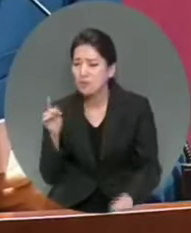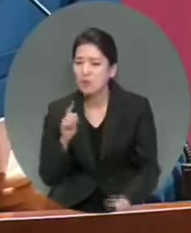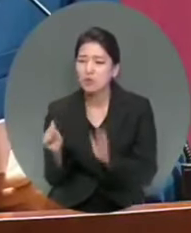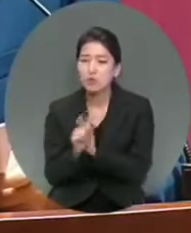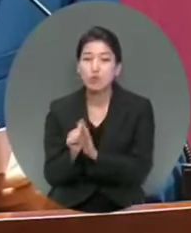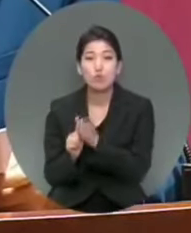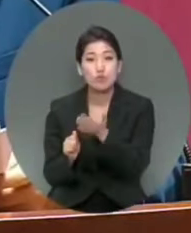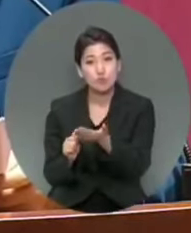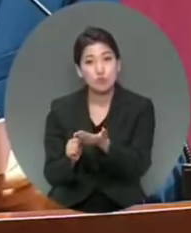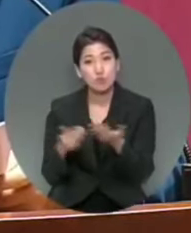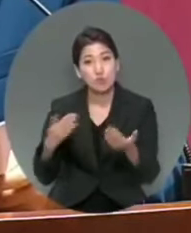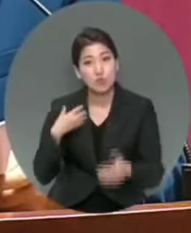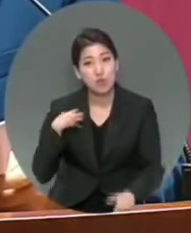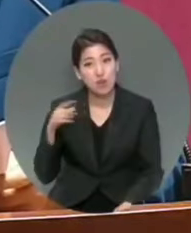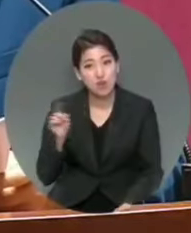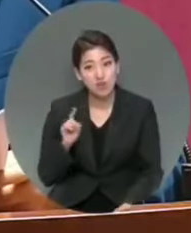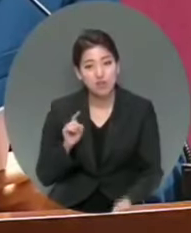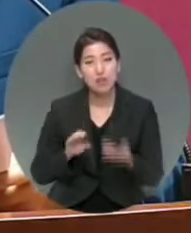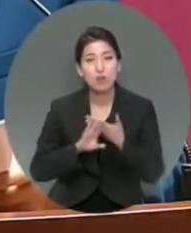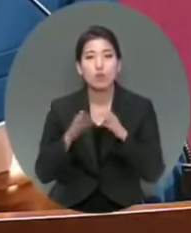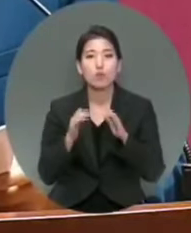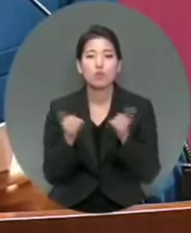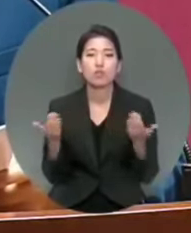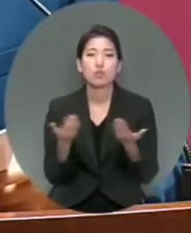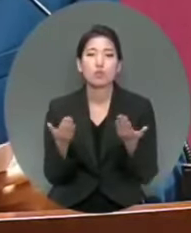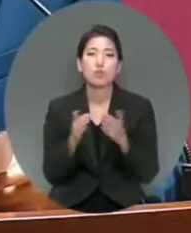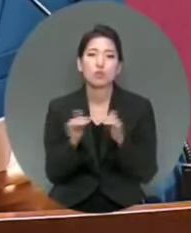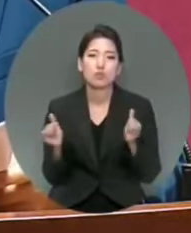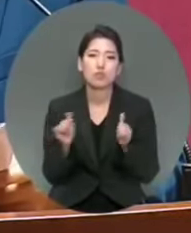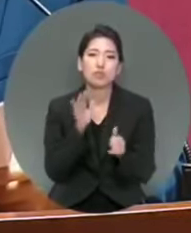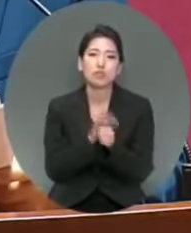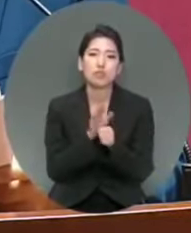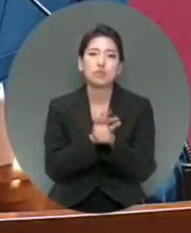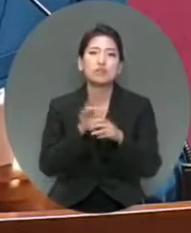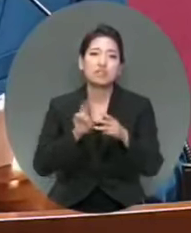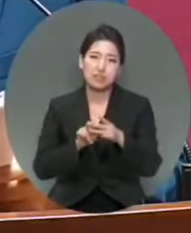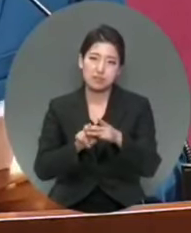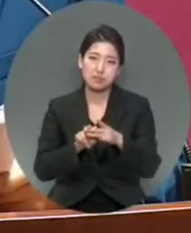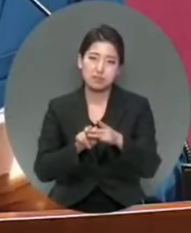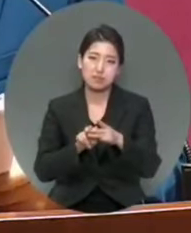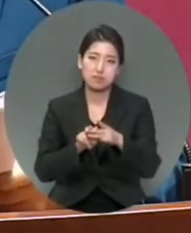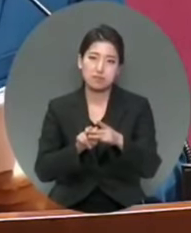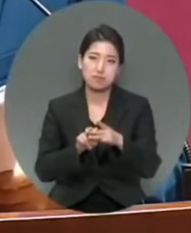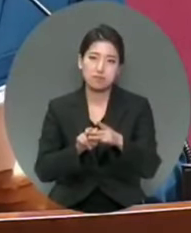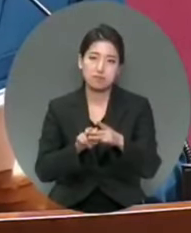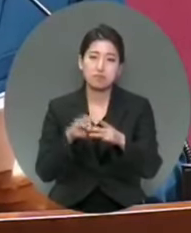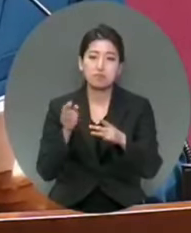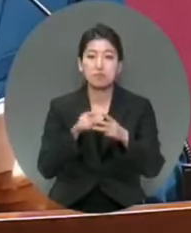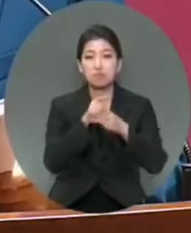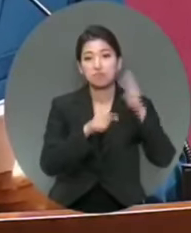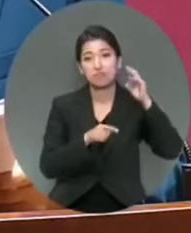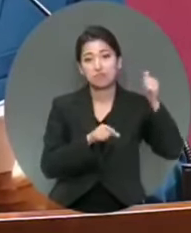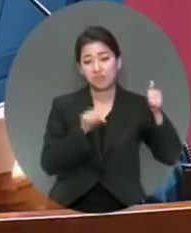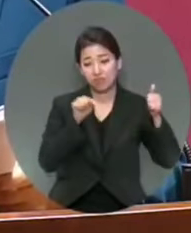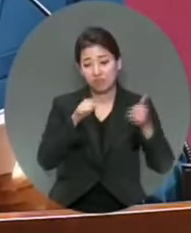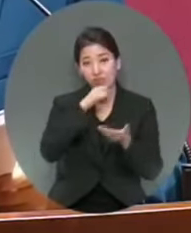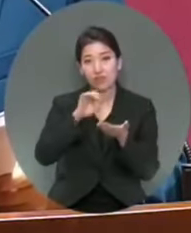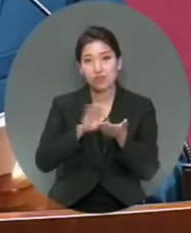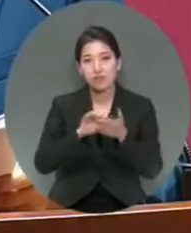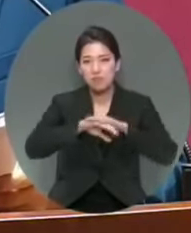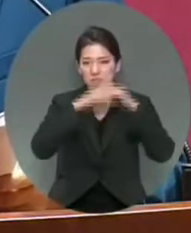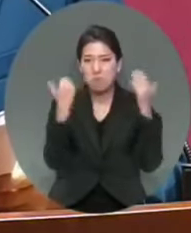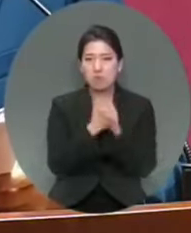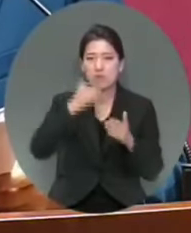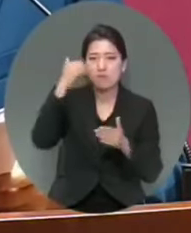도와주는 곳이 외국인 노동자 지원센터입니다. 아, 근데 윤석열 정부는 이런 센터에 대한 예산을 전액